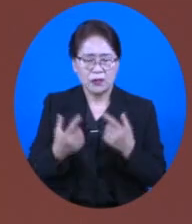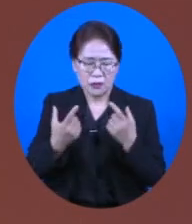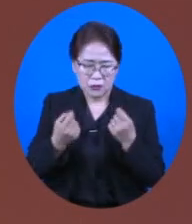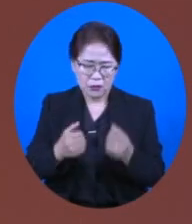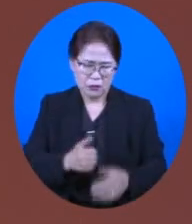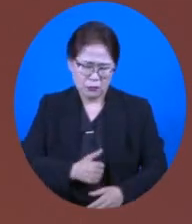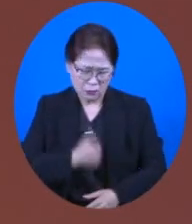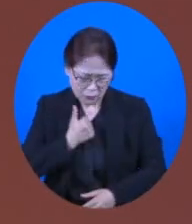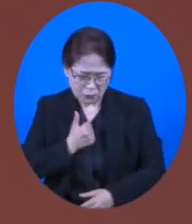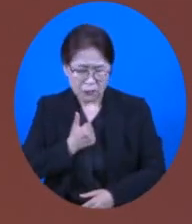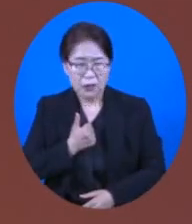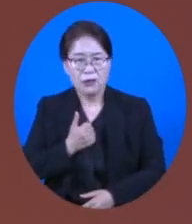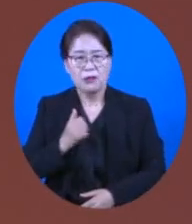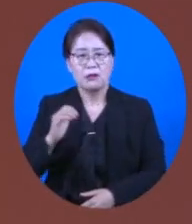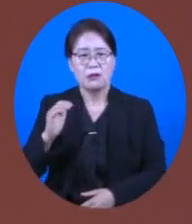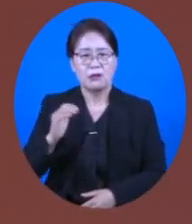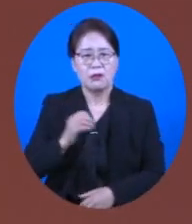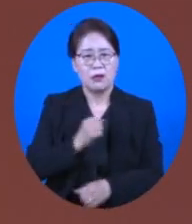화를 내기도 하고